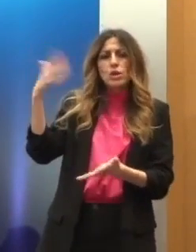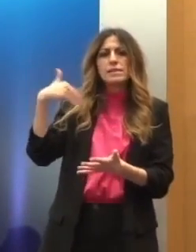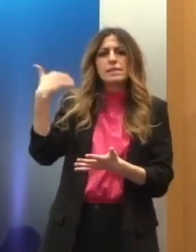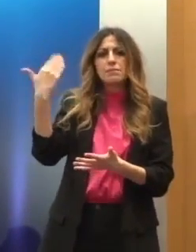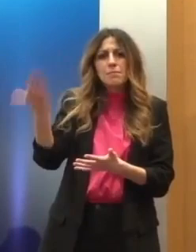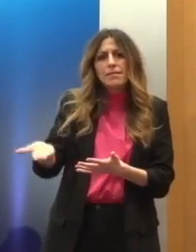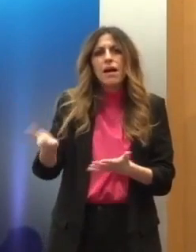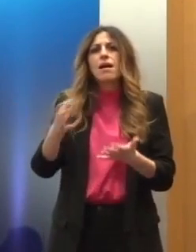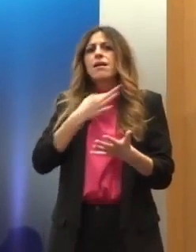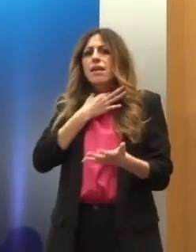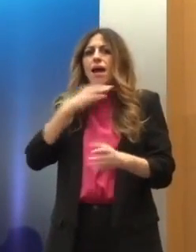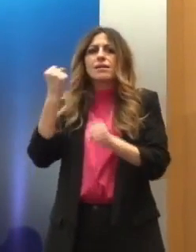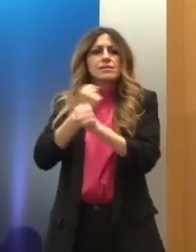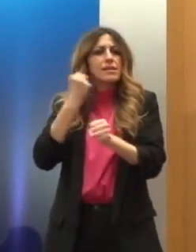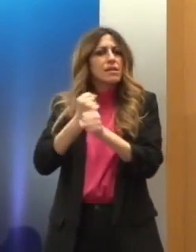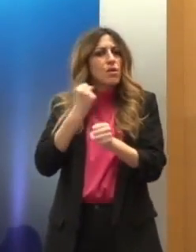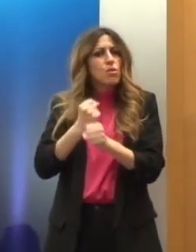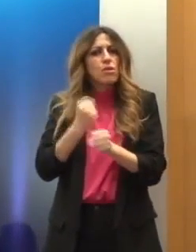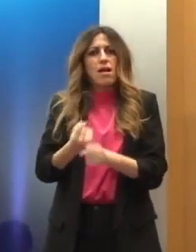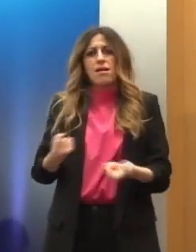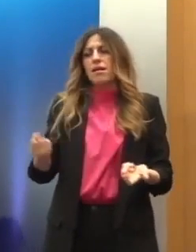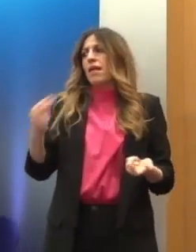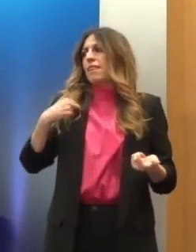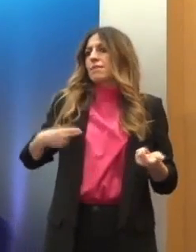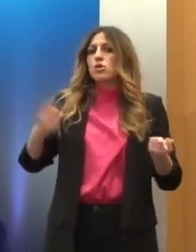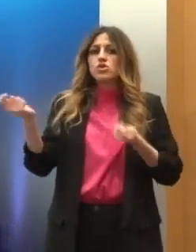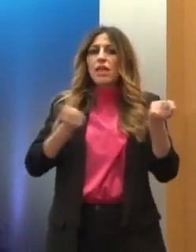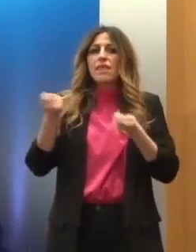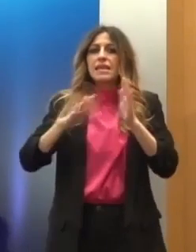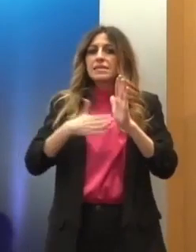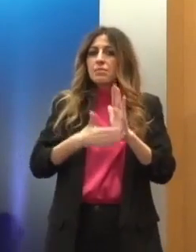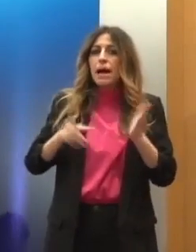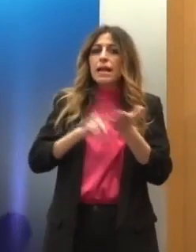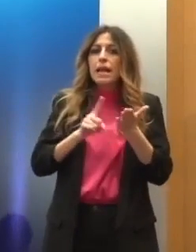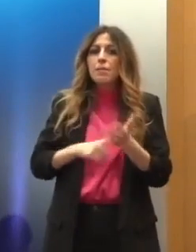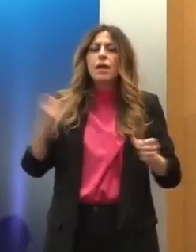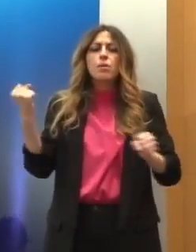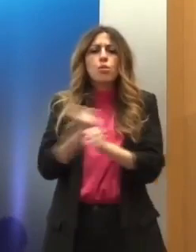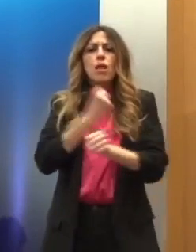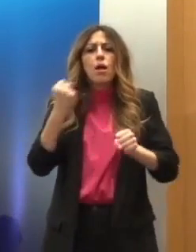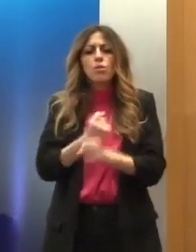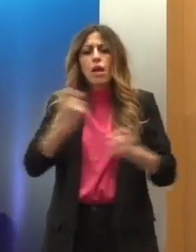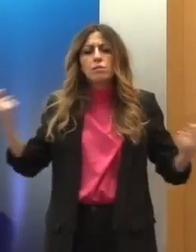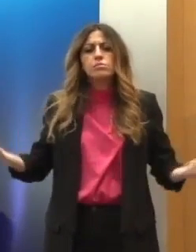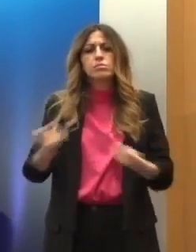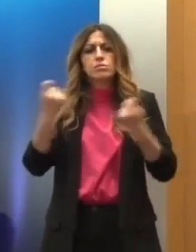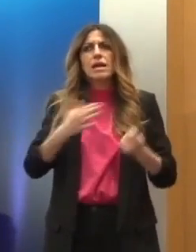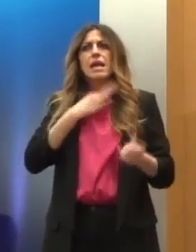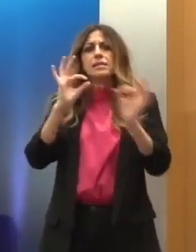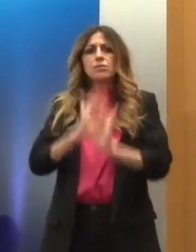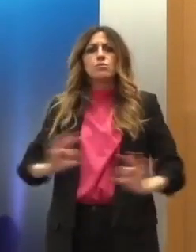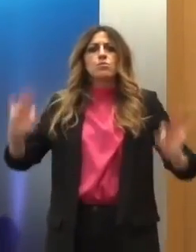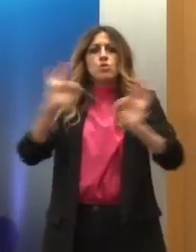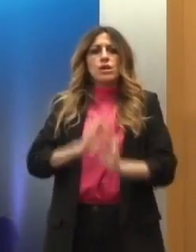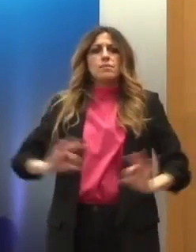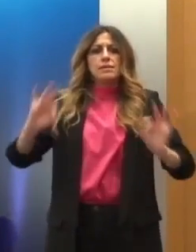Χρειάζονται κόπο και προσωπικό χρόνο από τα στελέχη της δημόσιας διοίκησης, απαιτούν πολύ καλό συντονισμό και προετοιμασία, μας φέρνουν σε δύσκολη